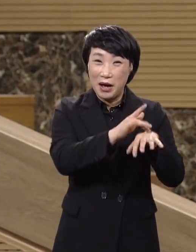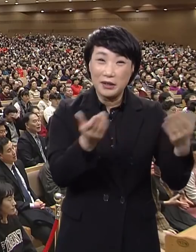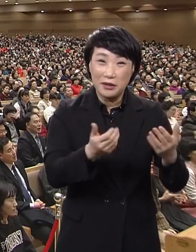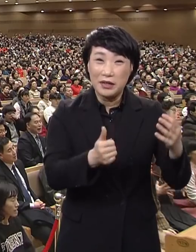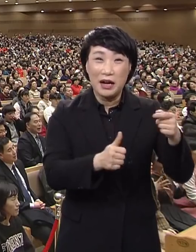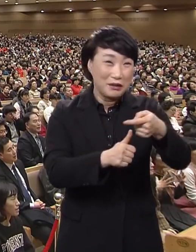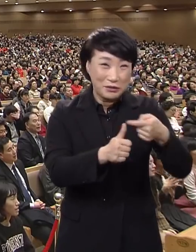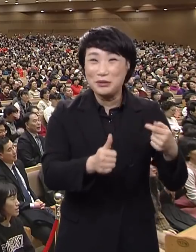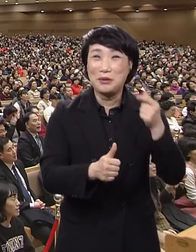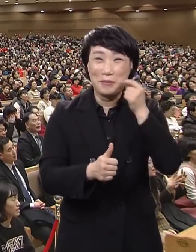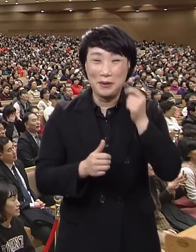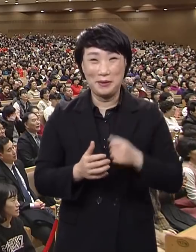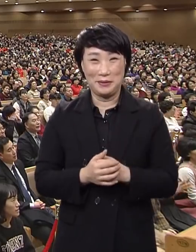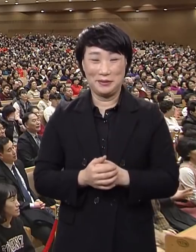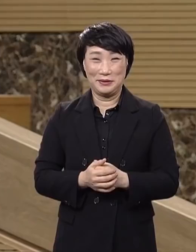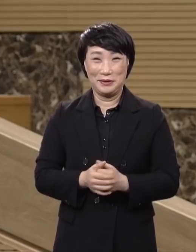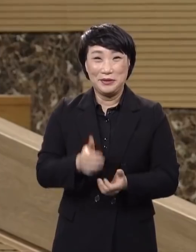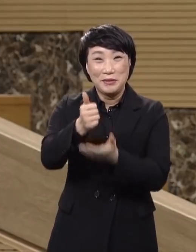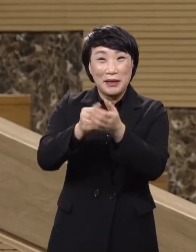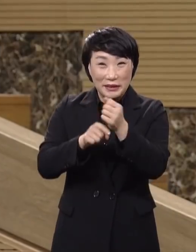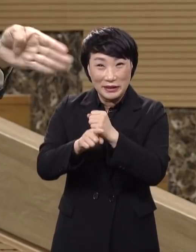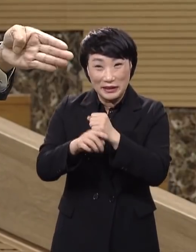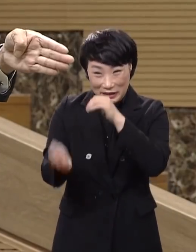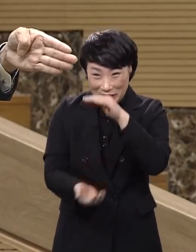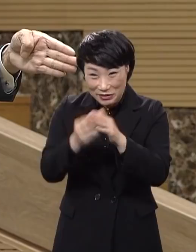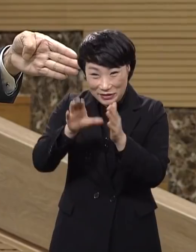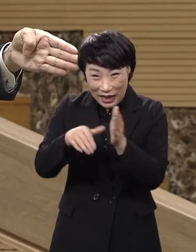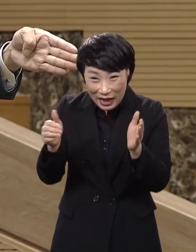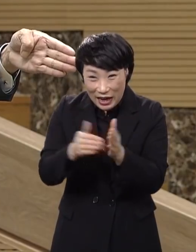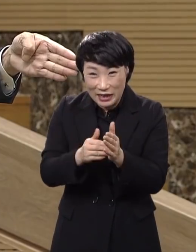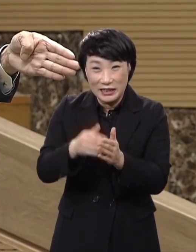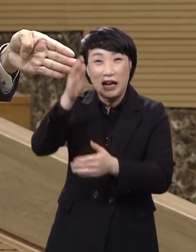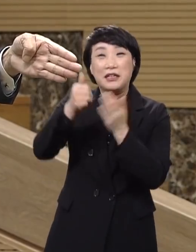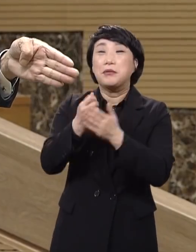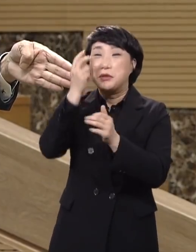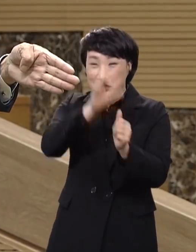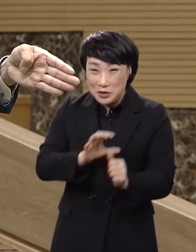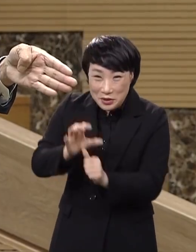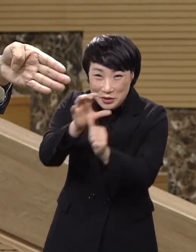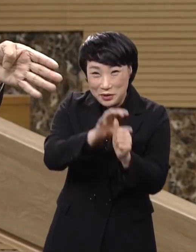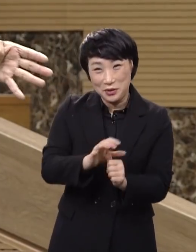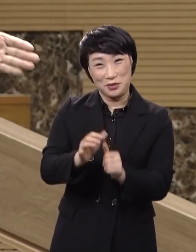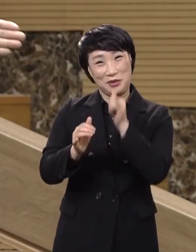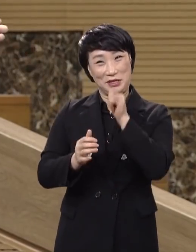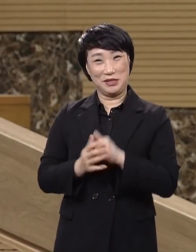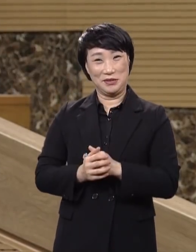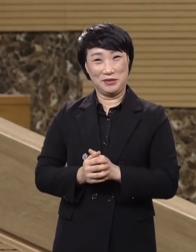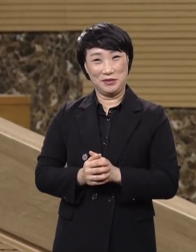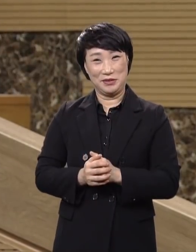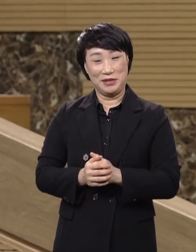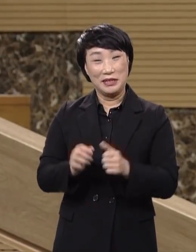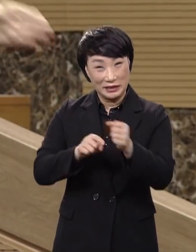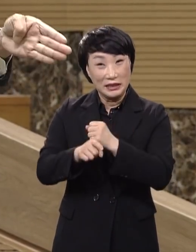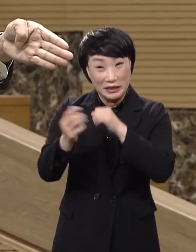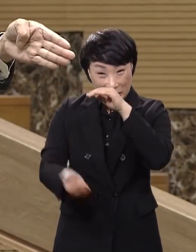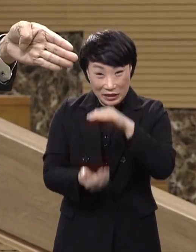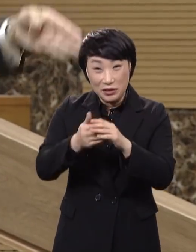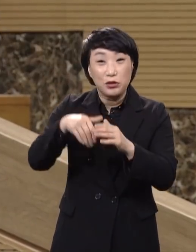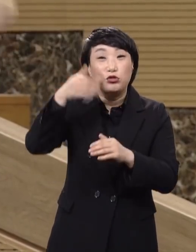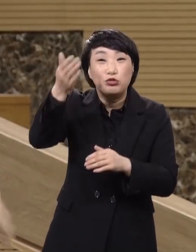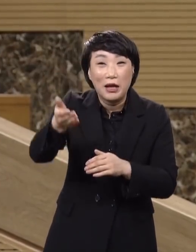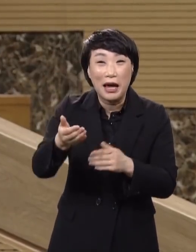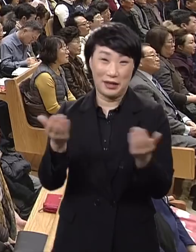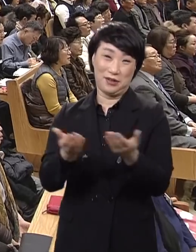못 죽여. 주님 뜻이 이룰 때까지 하나님은 지키시고 보존하시고 뜻을 이룬